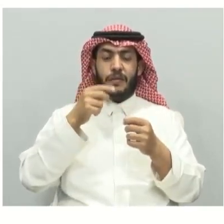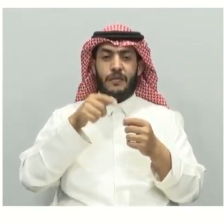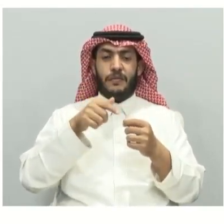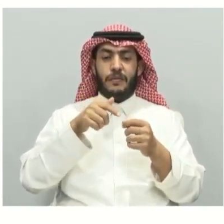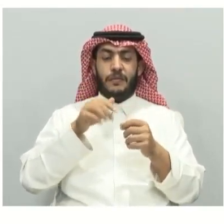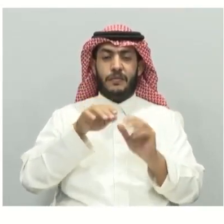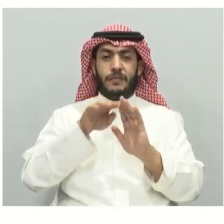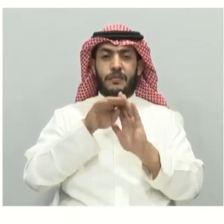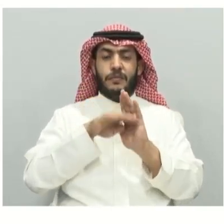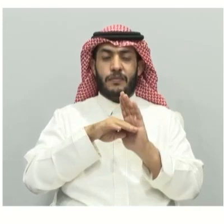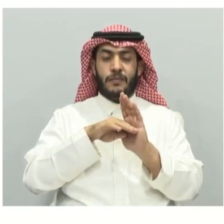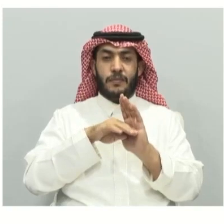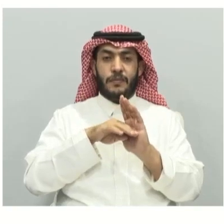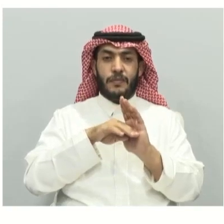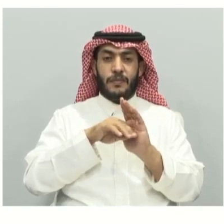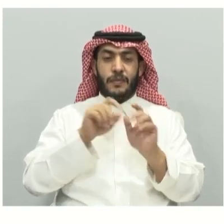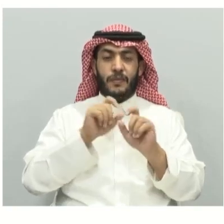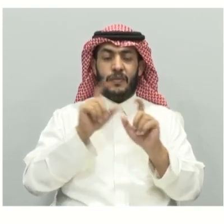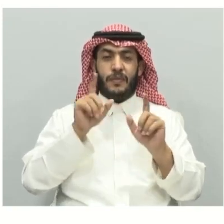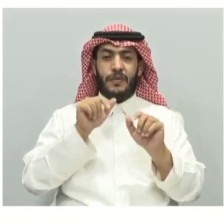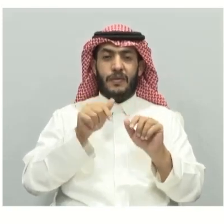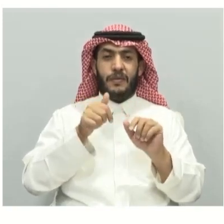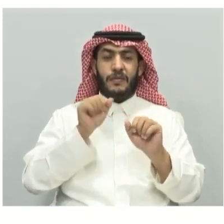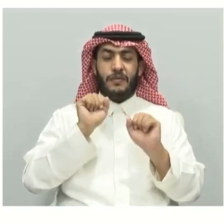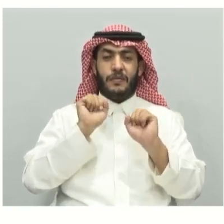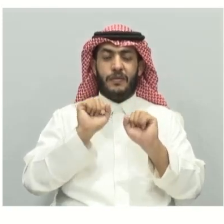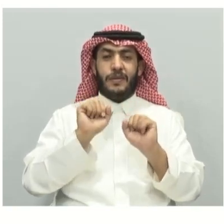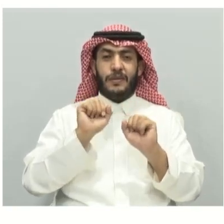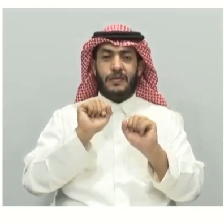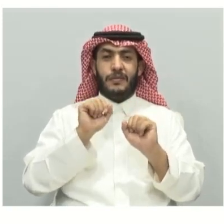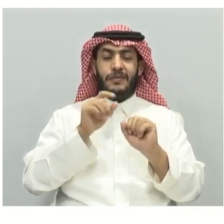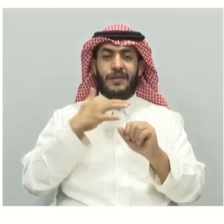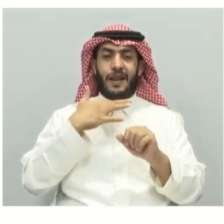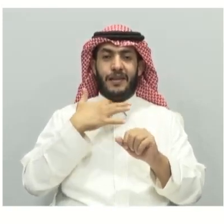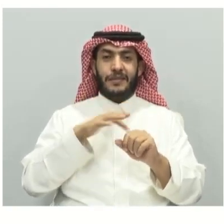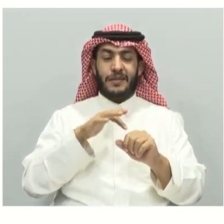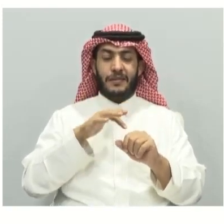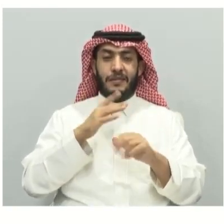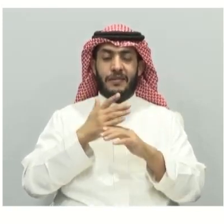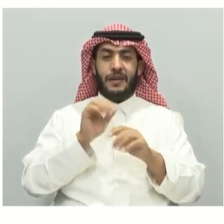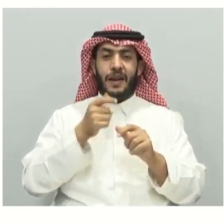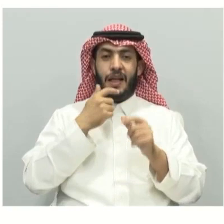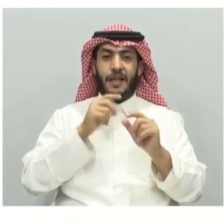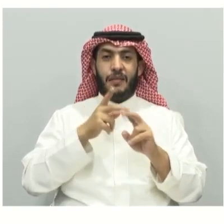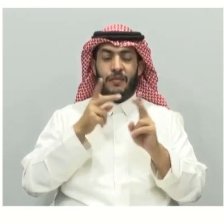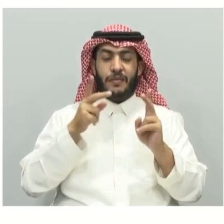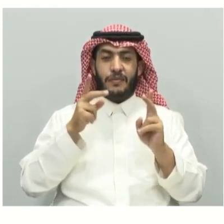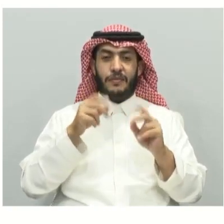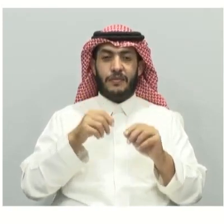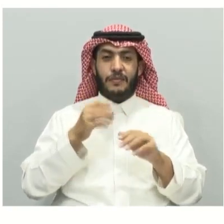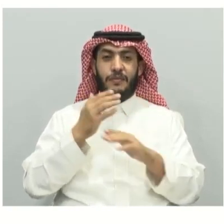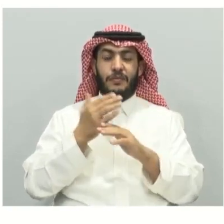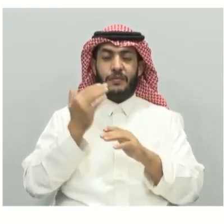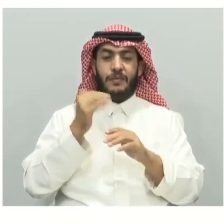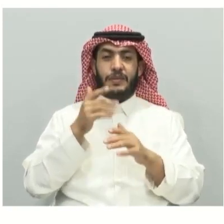ياتون بعبارات بين انه قد يكون استغفل او انه يروي احاديث عن غيره ونحو ذلك